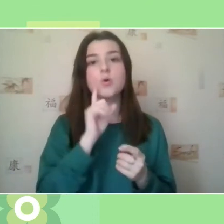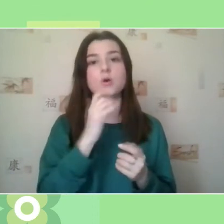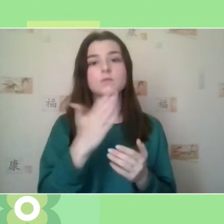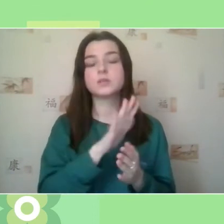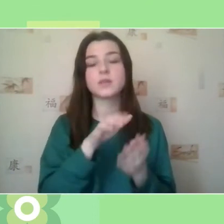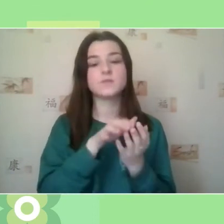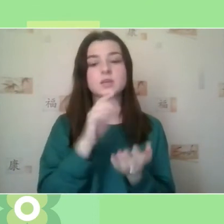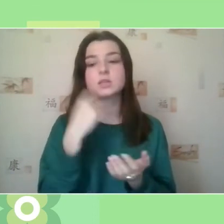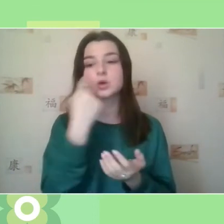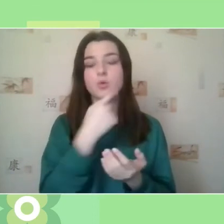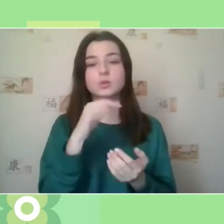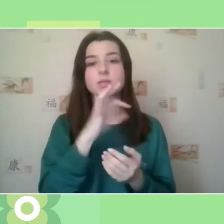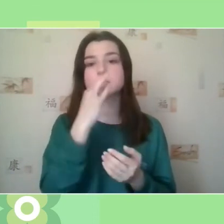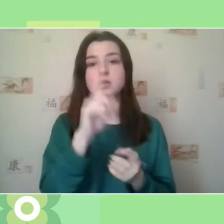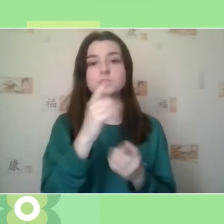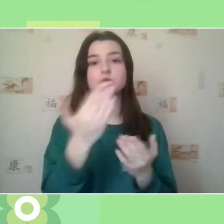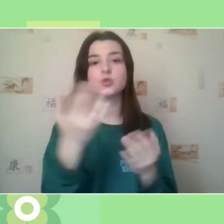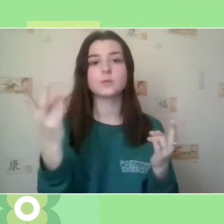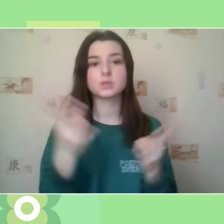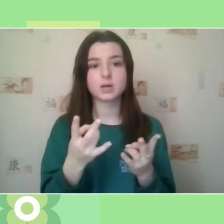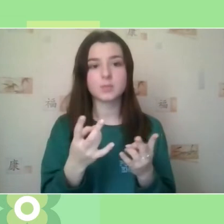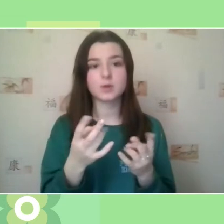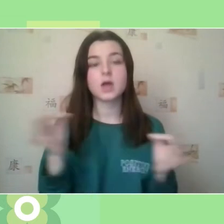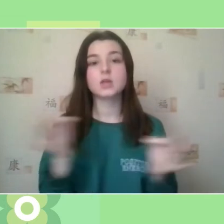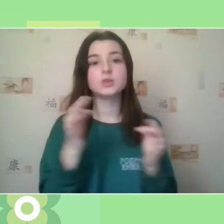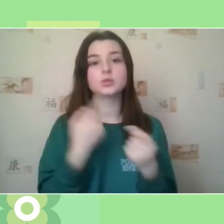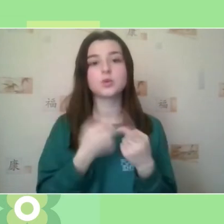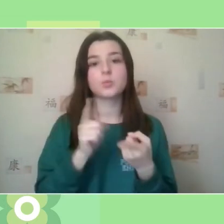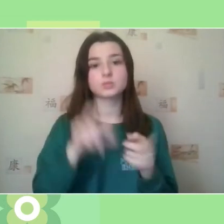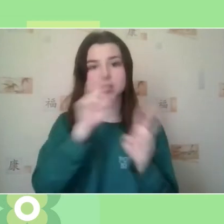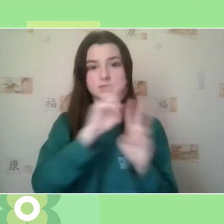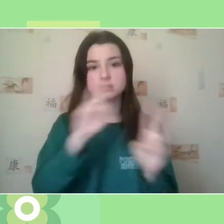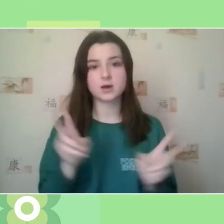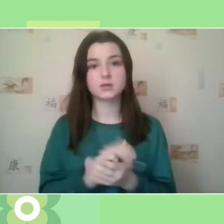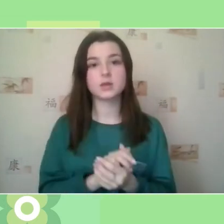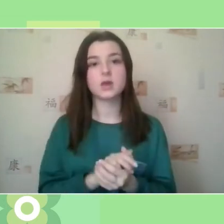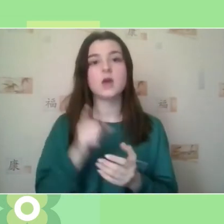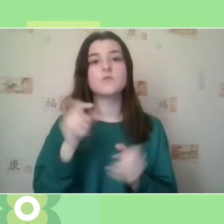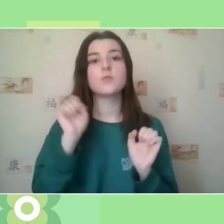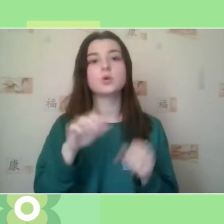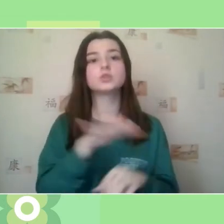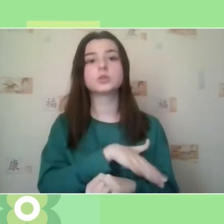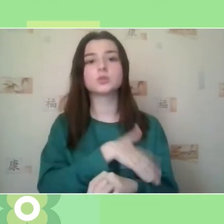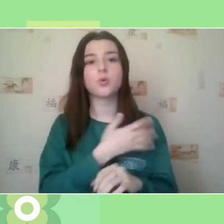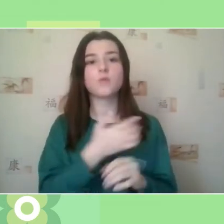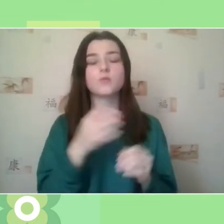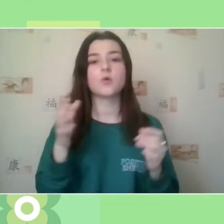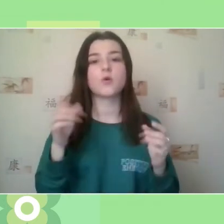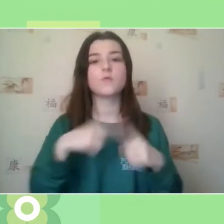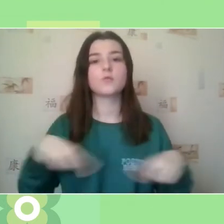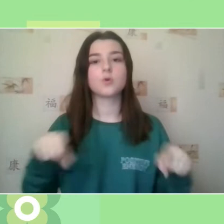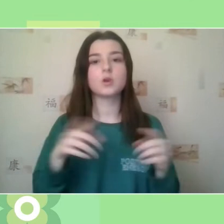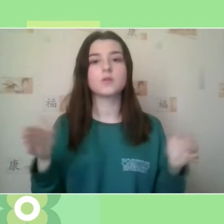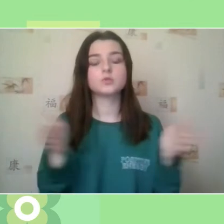рота і не скажете, що вам треба, ніхто про це не знає. Ви можете довго в колі вузькому друзів,